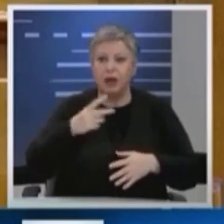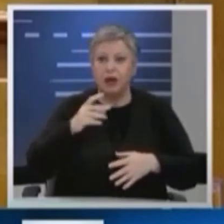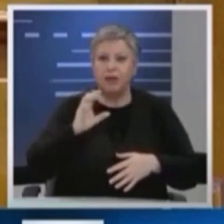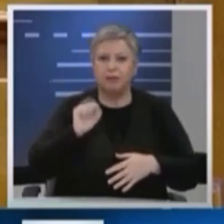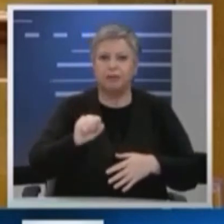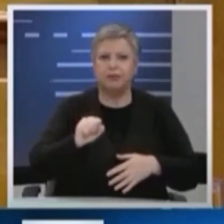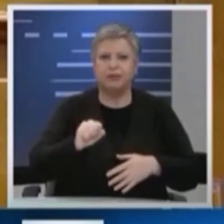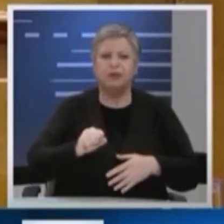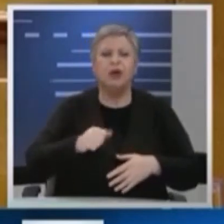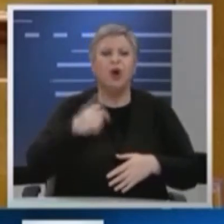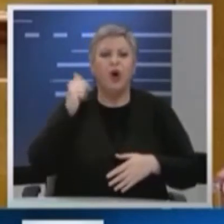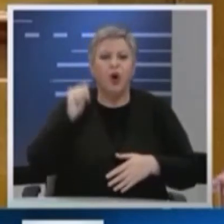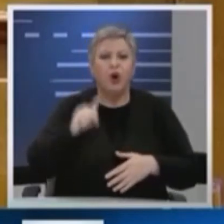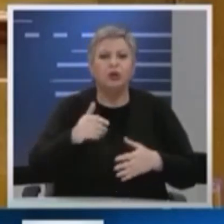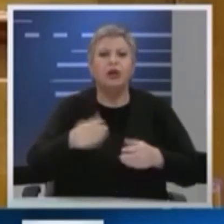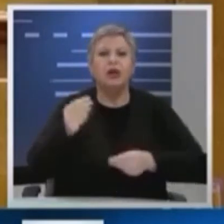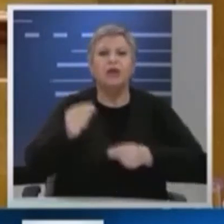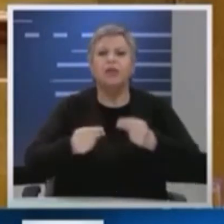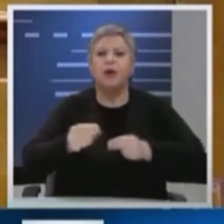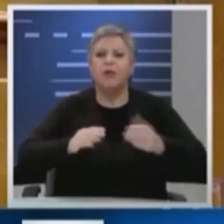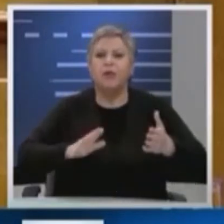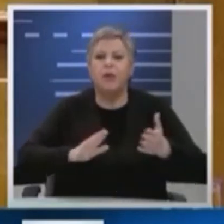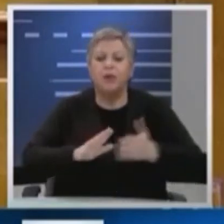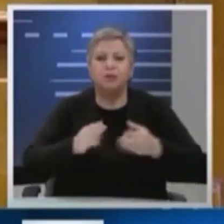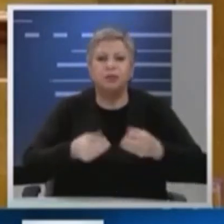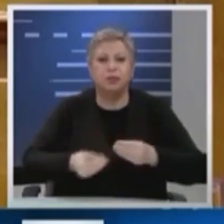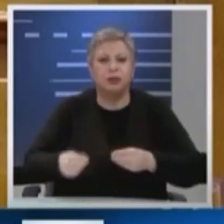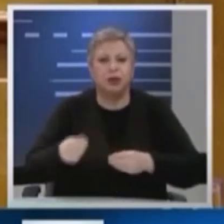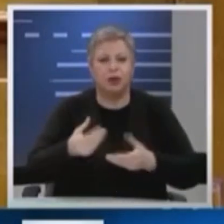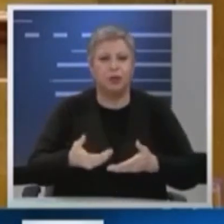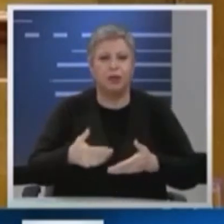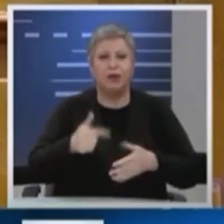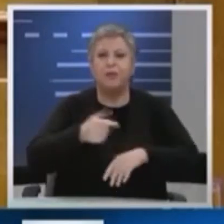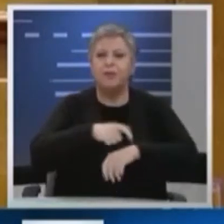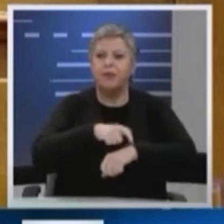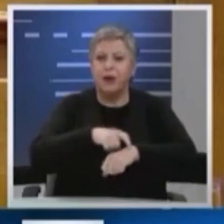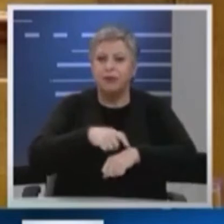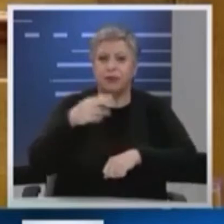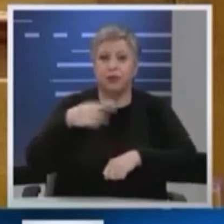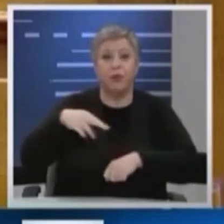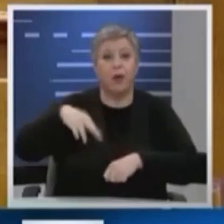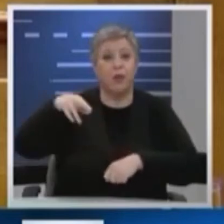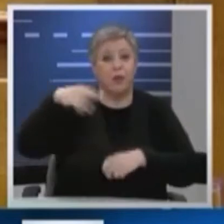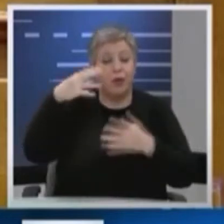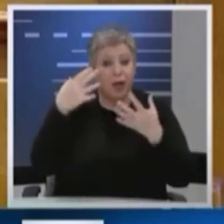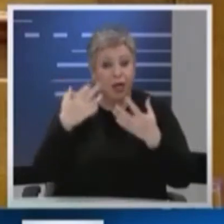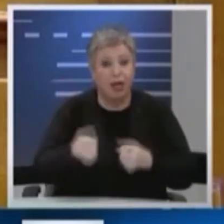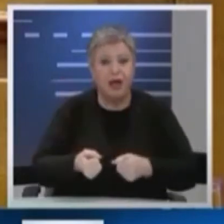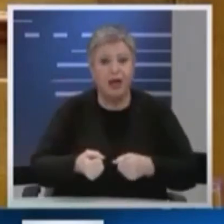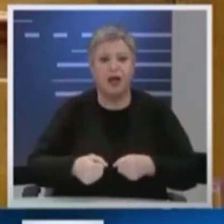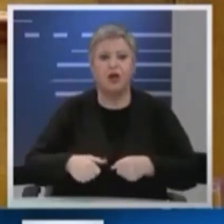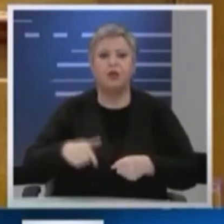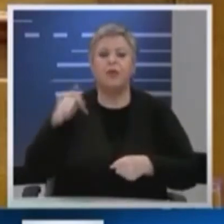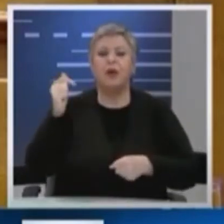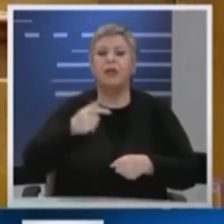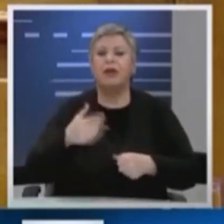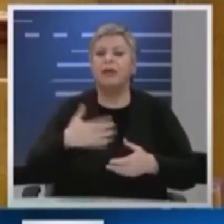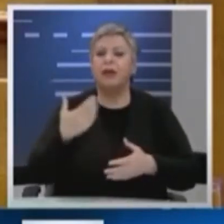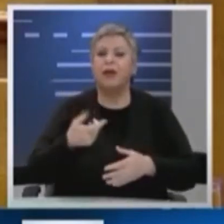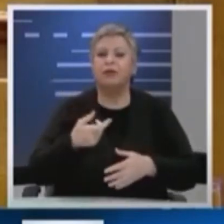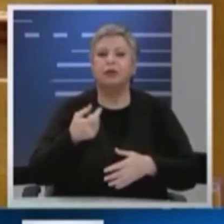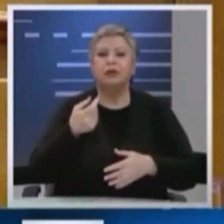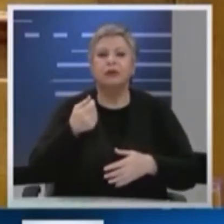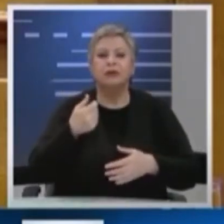πλησίστιο. Σήμερα ζούμε με το άγχος των υψηλών επιτοκίων. Ζούμε με την αναγκαστική απομείωση του μαξιλαριού μιας οικονομίας